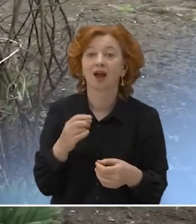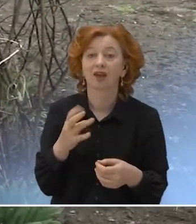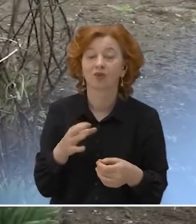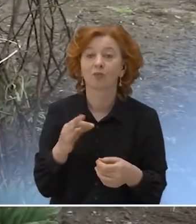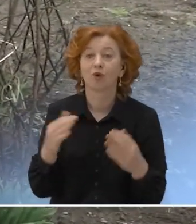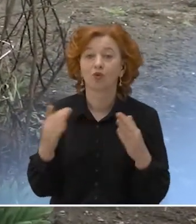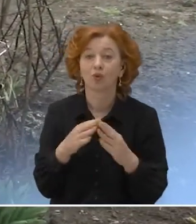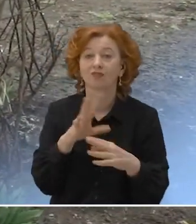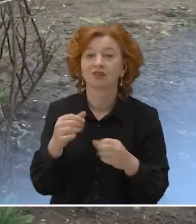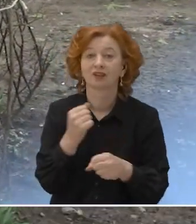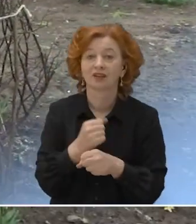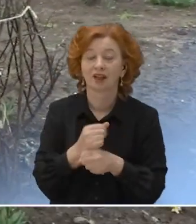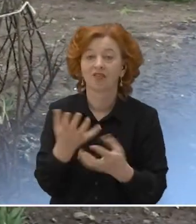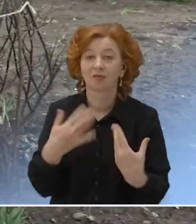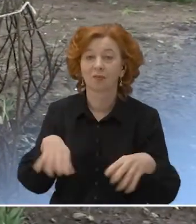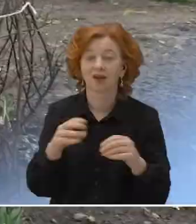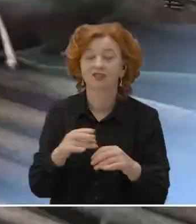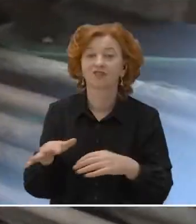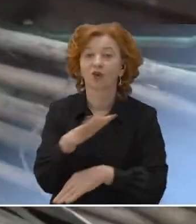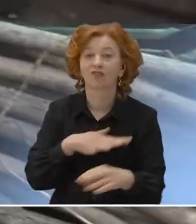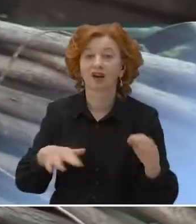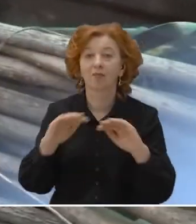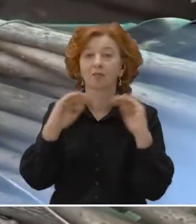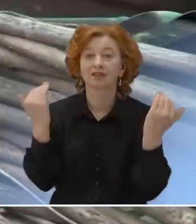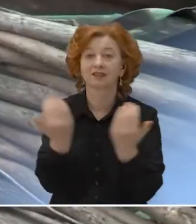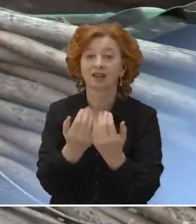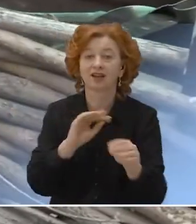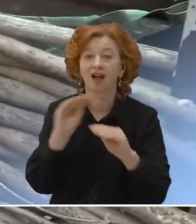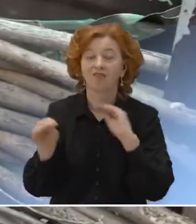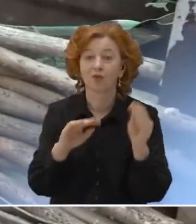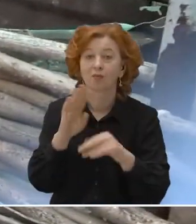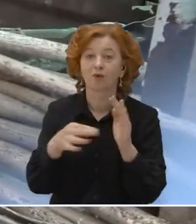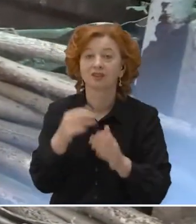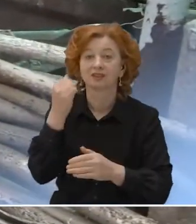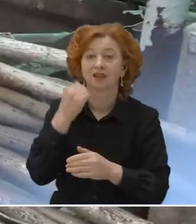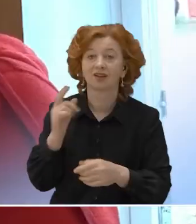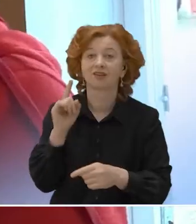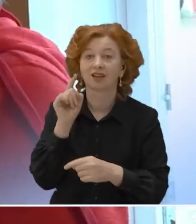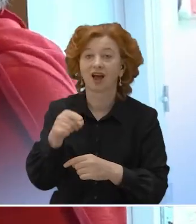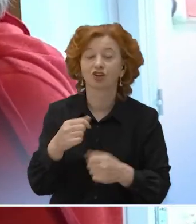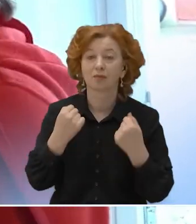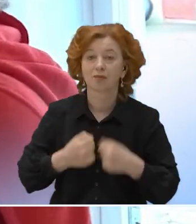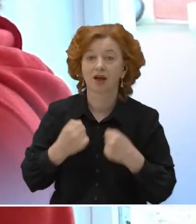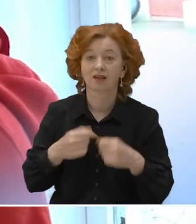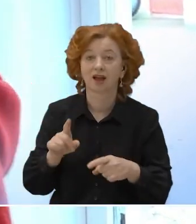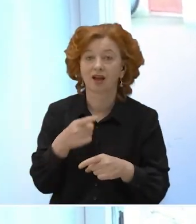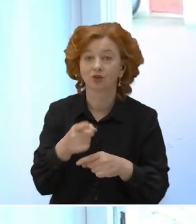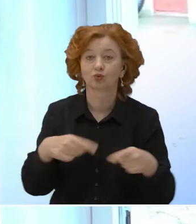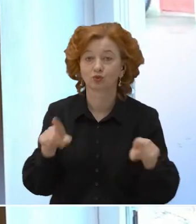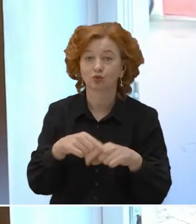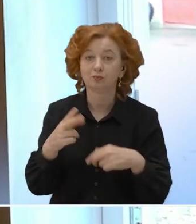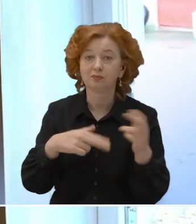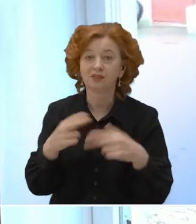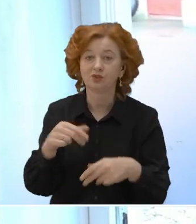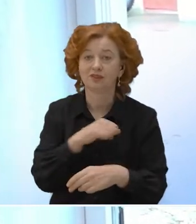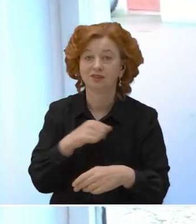оптимизма. По дому все стараются делать вместе. Во дворе беседка, оформленная под старину. Чуть дальше баня, которую они